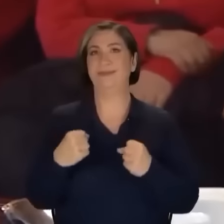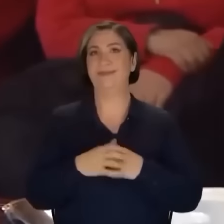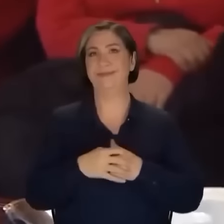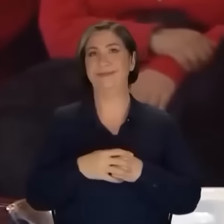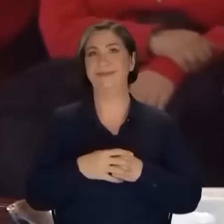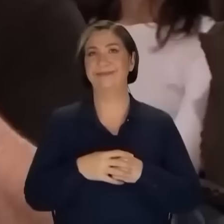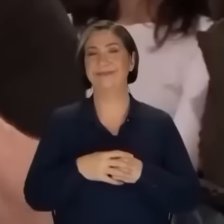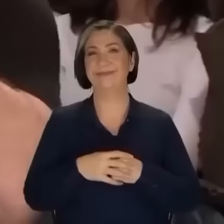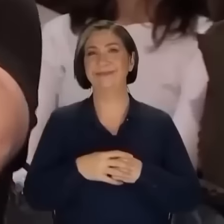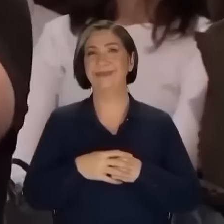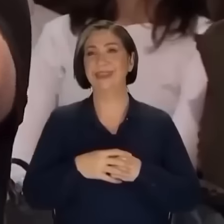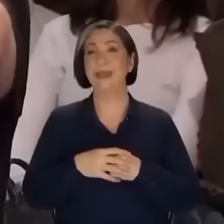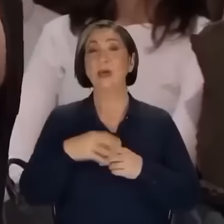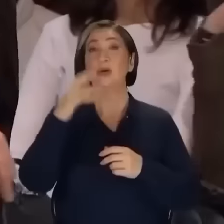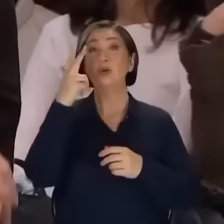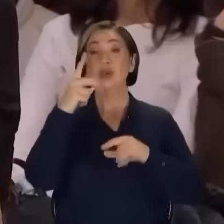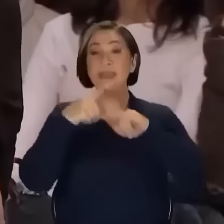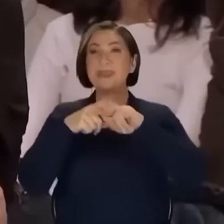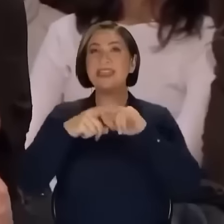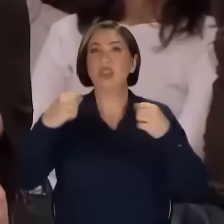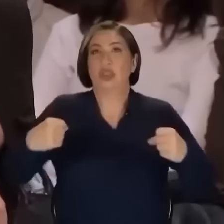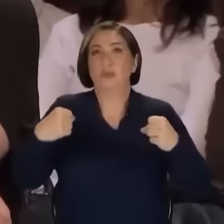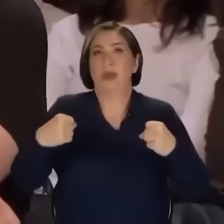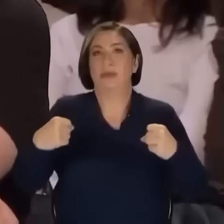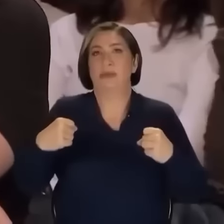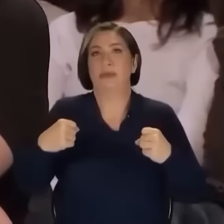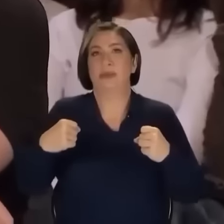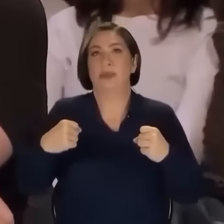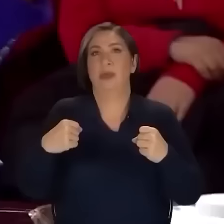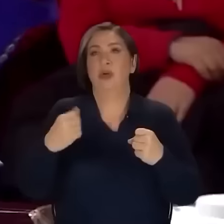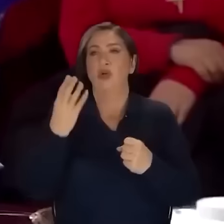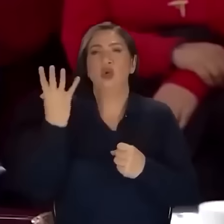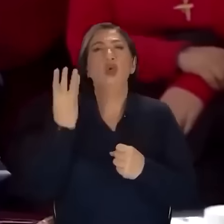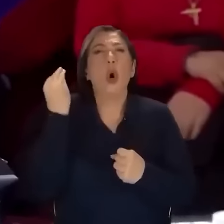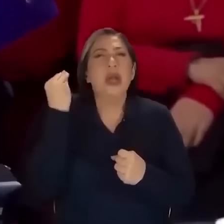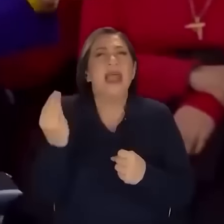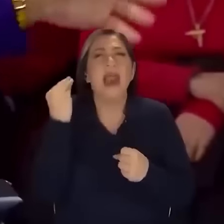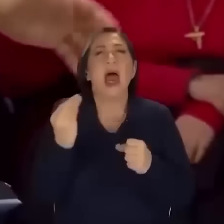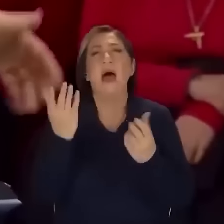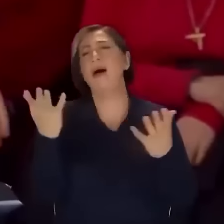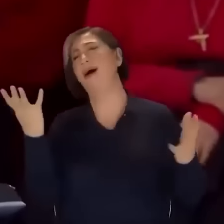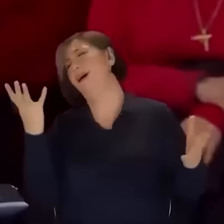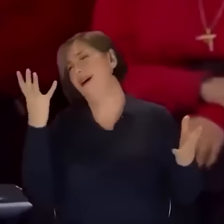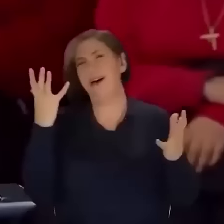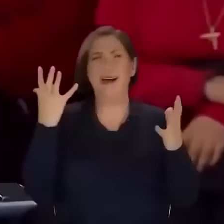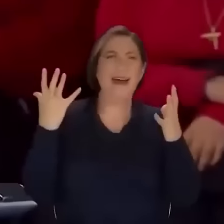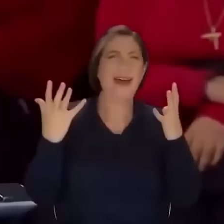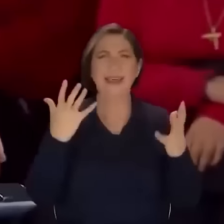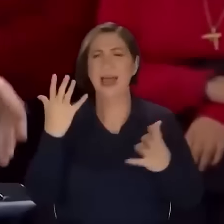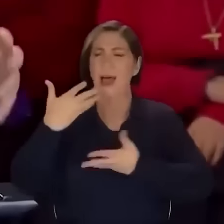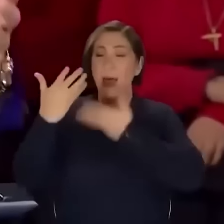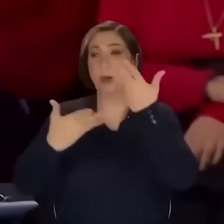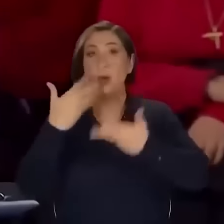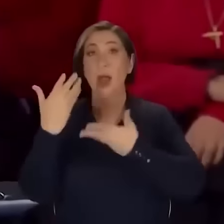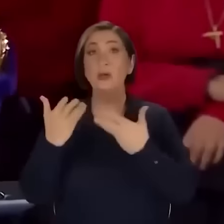şişman çocuk Saka 3 hipster şişman ve çok iyiler yani diye